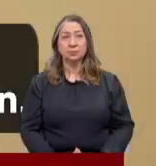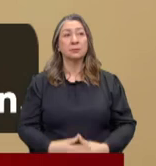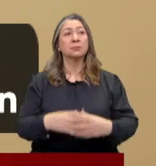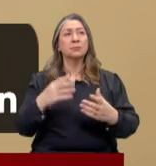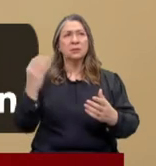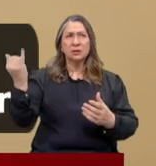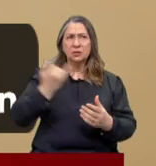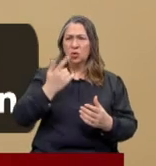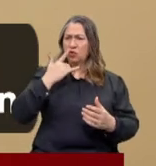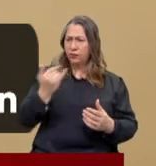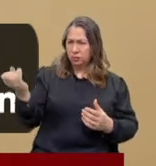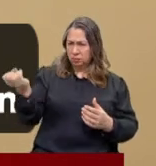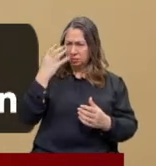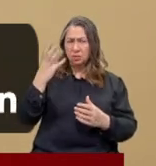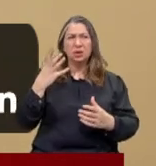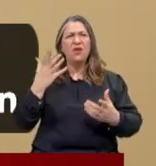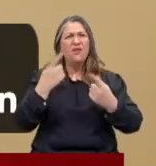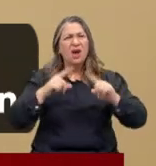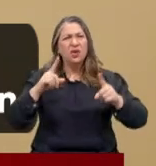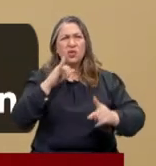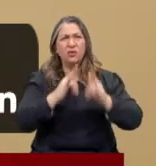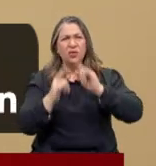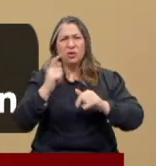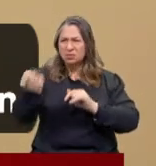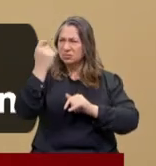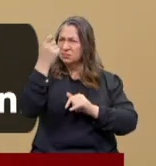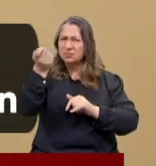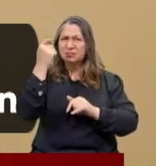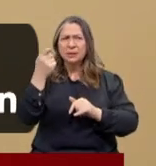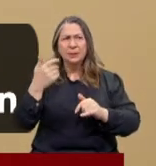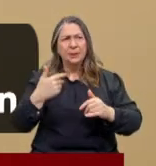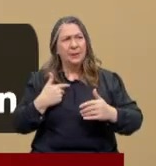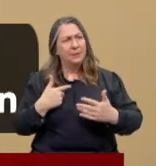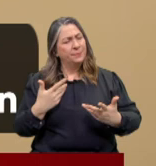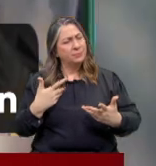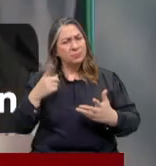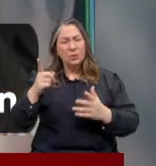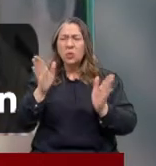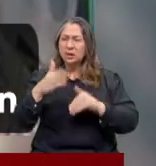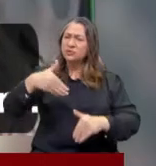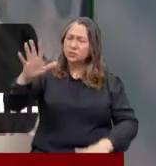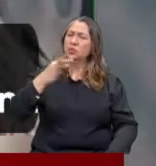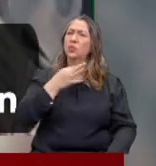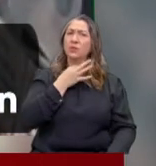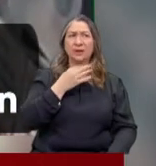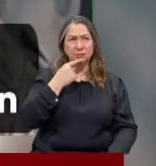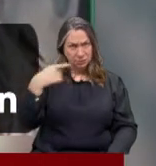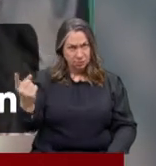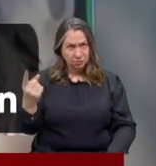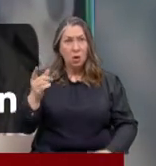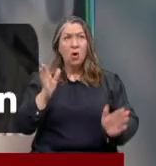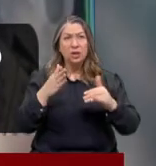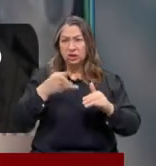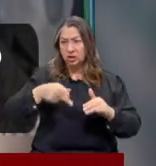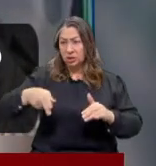Hakaret etti, küfür etti. Ve değişik ağır küfürler kullandı. Ben de ona odadan çıkmasını söyledim.